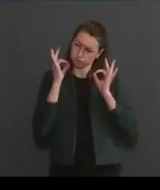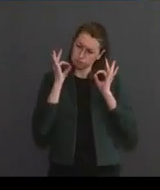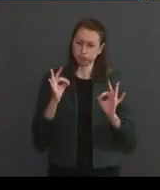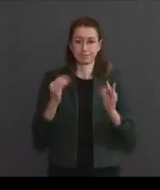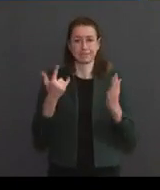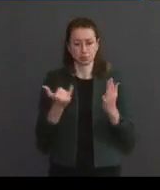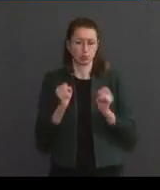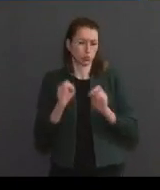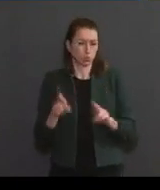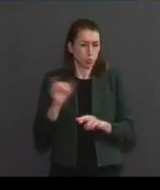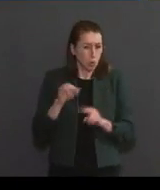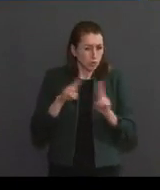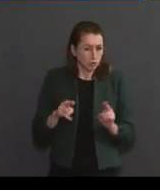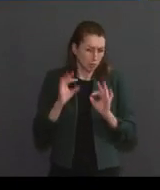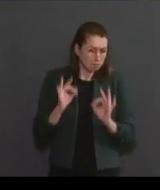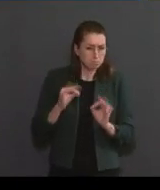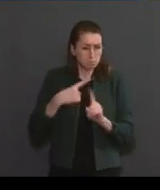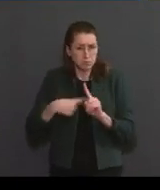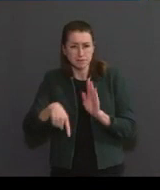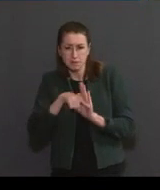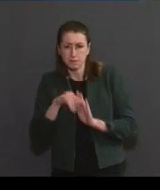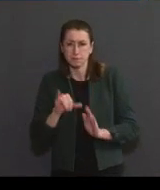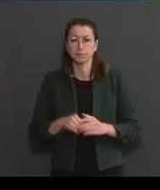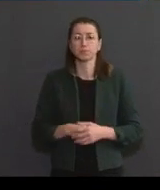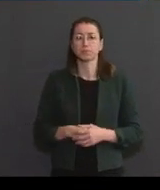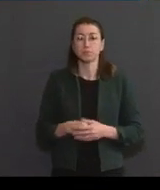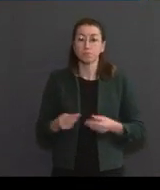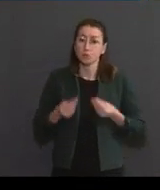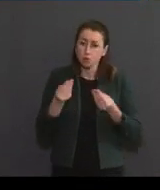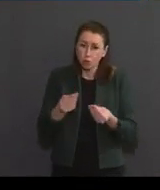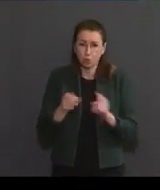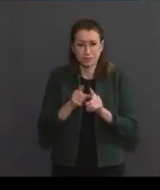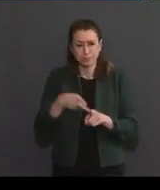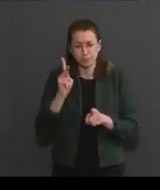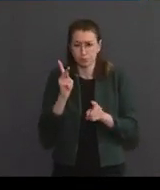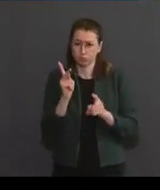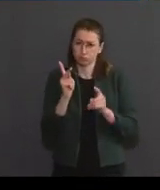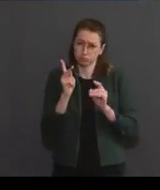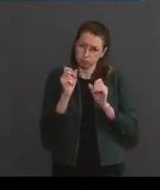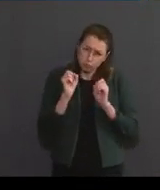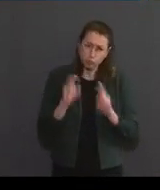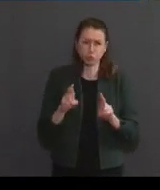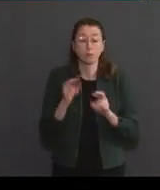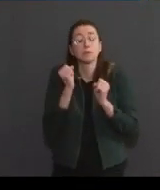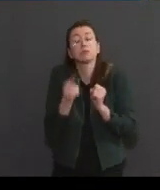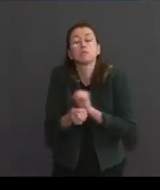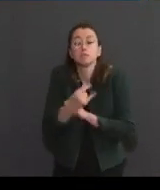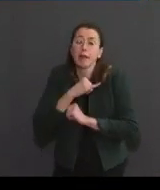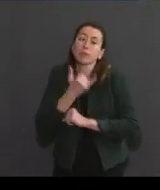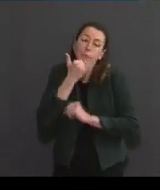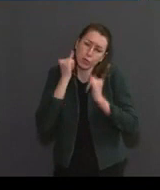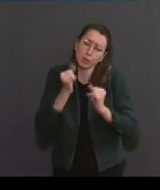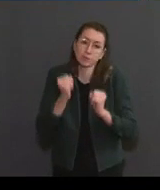possible. La garantie est donc meilleure quant à l'exactitude du résultat qui vous est donné. La